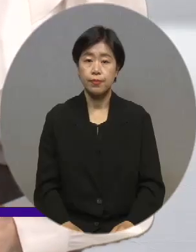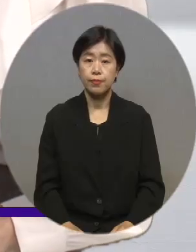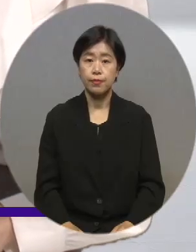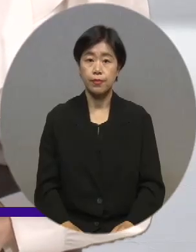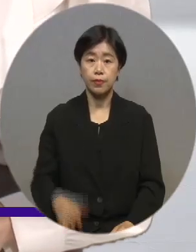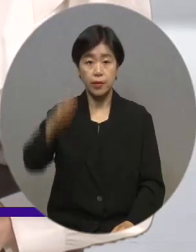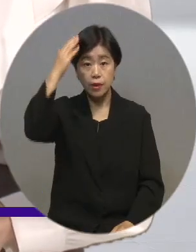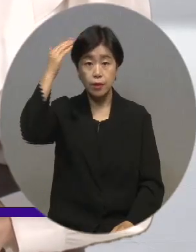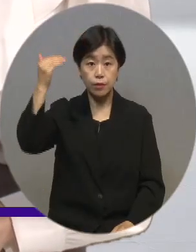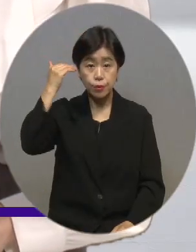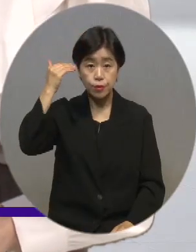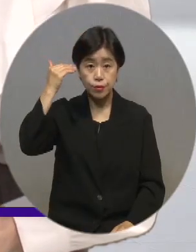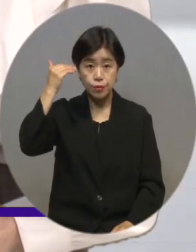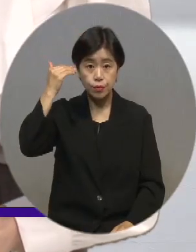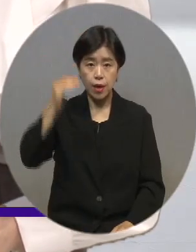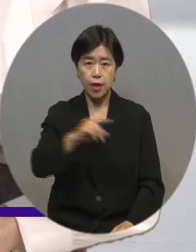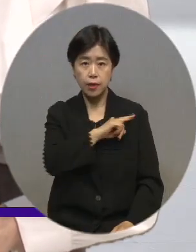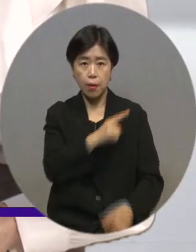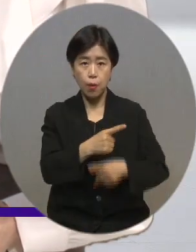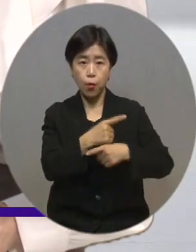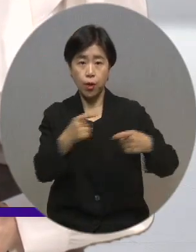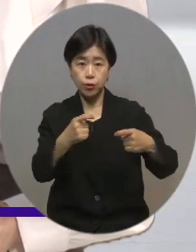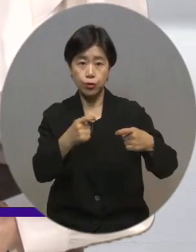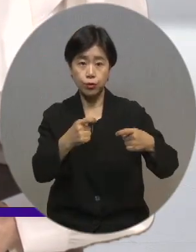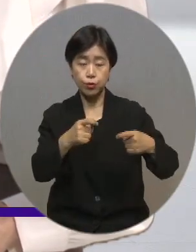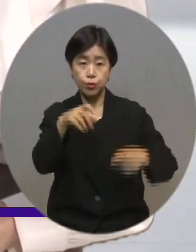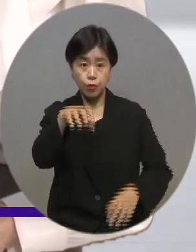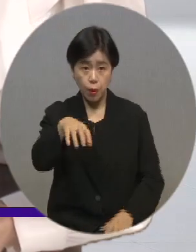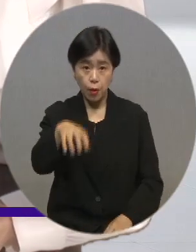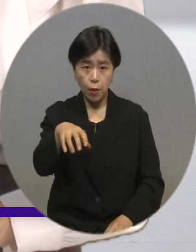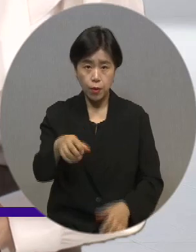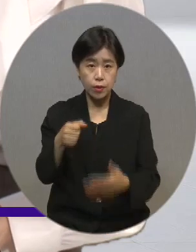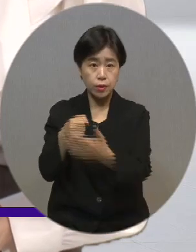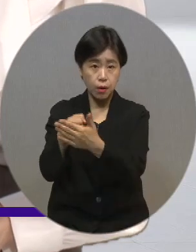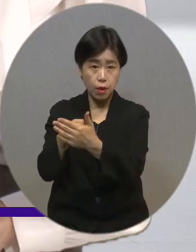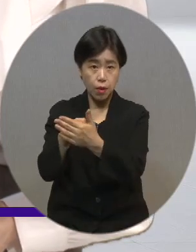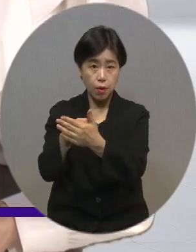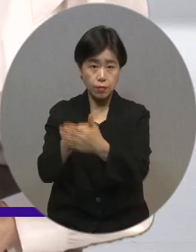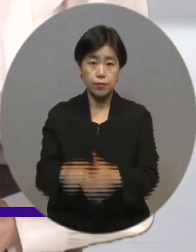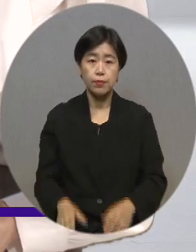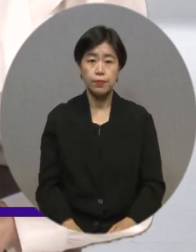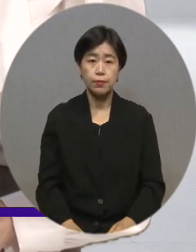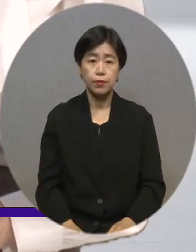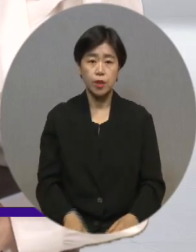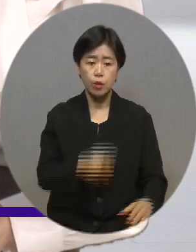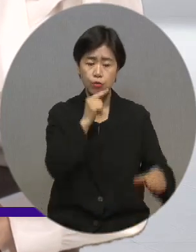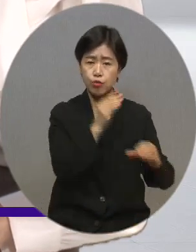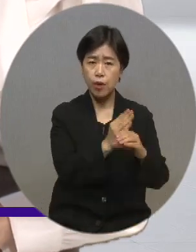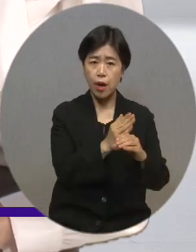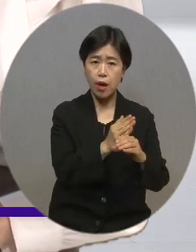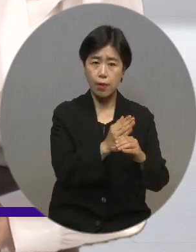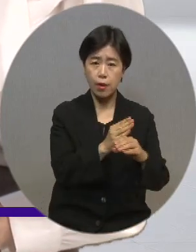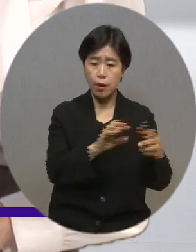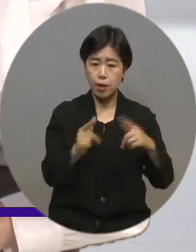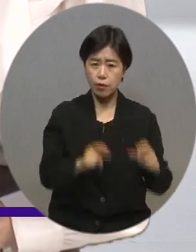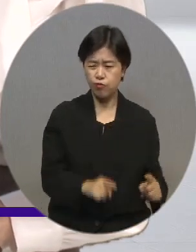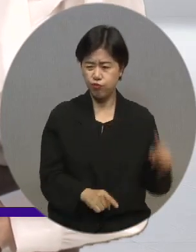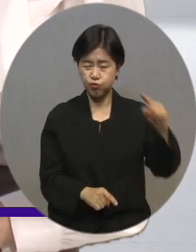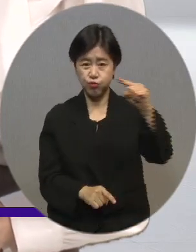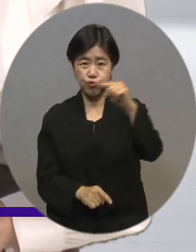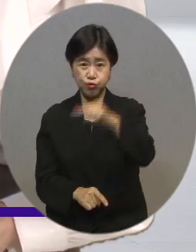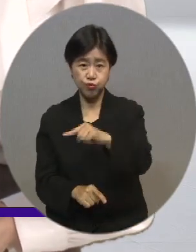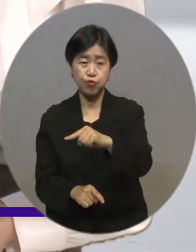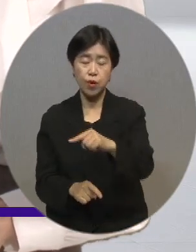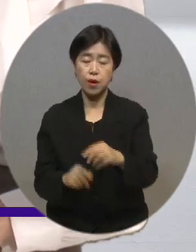한국을 제1의 적대국으로 규정하고 미사일을 발사하는 등 동북아를 향한 북한의 강도 높은 도발이 계속되고